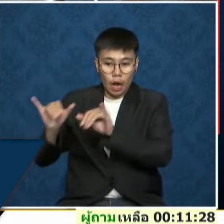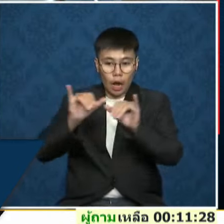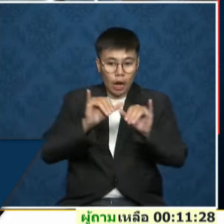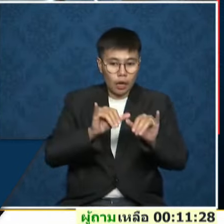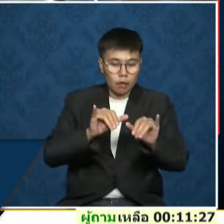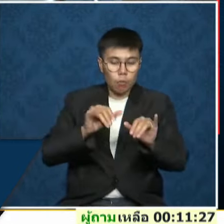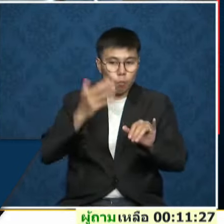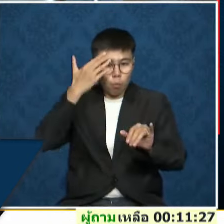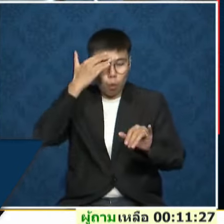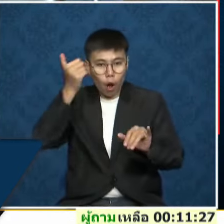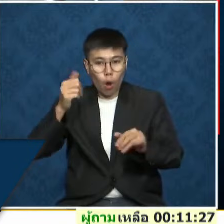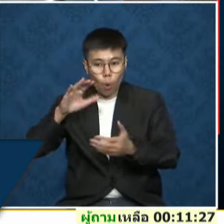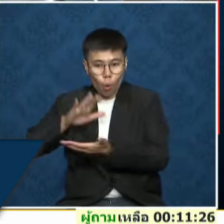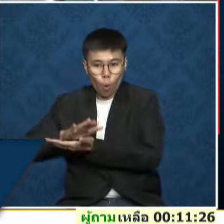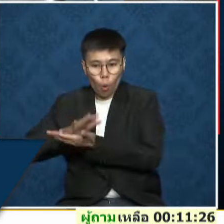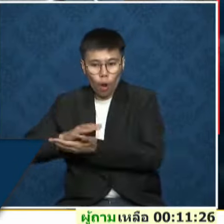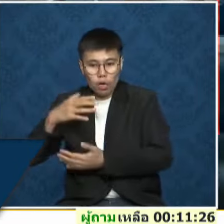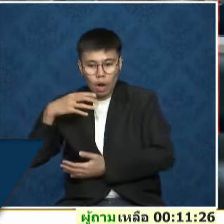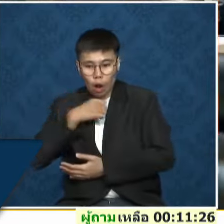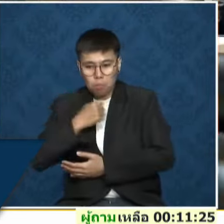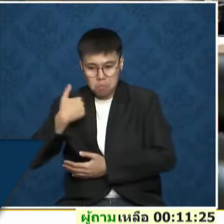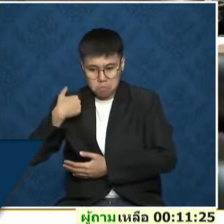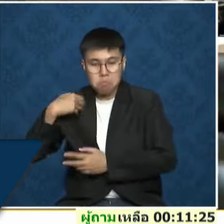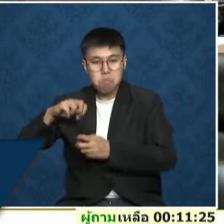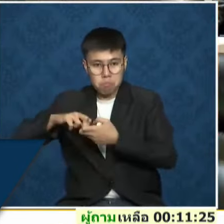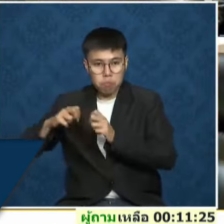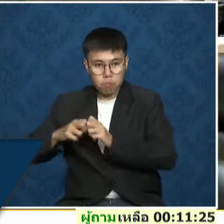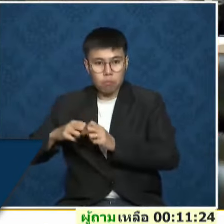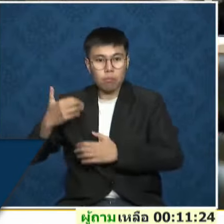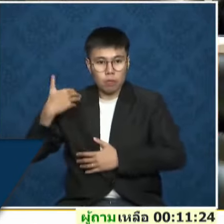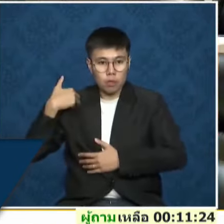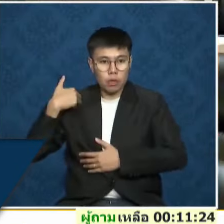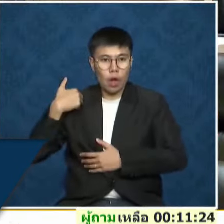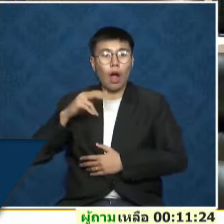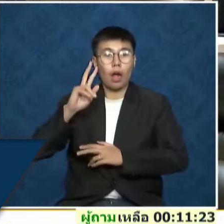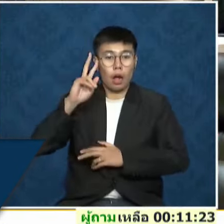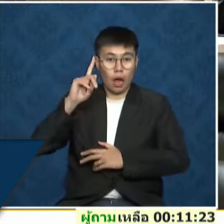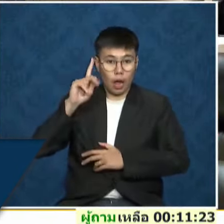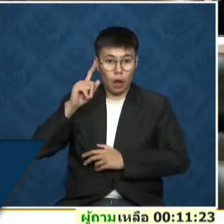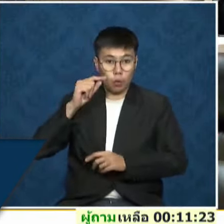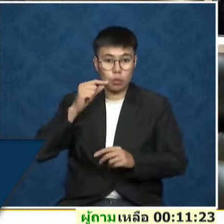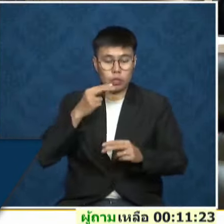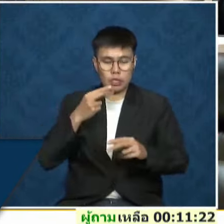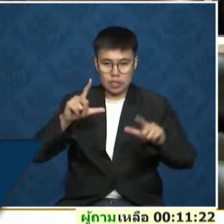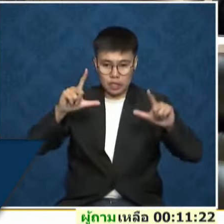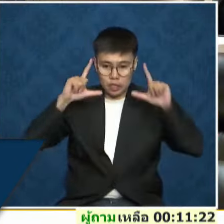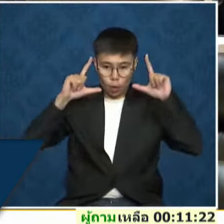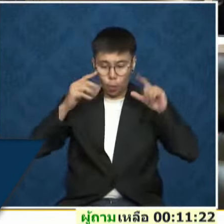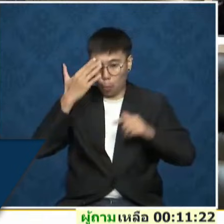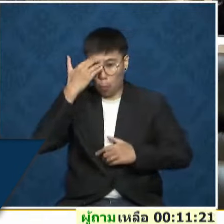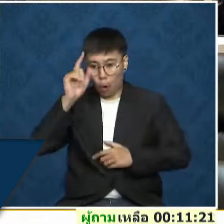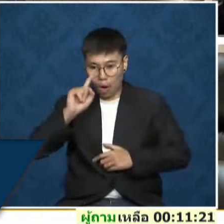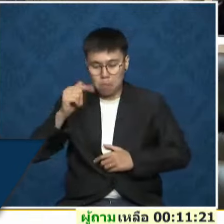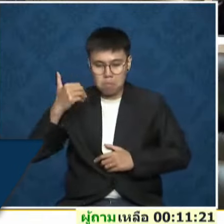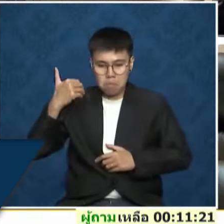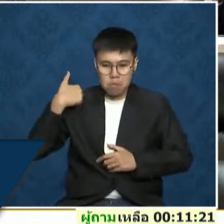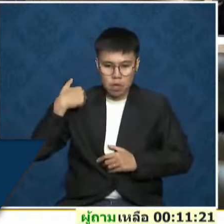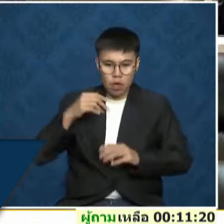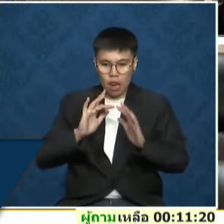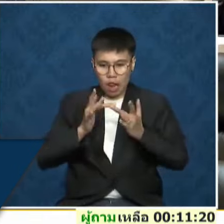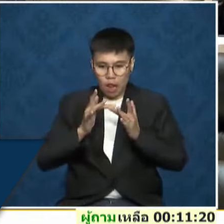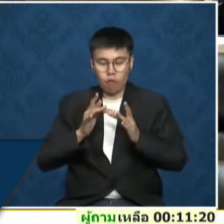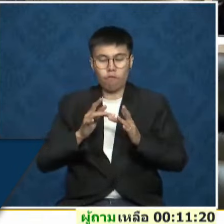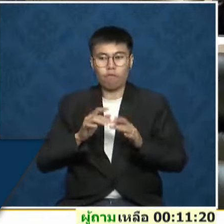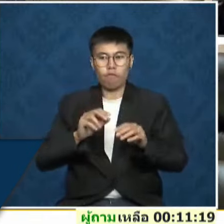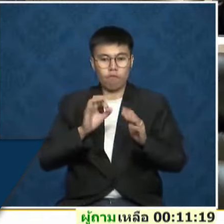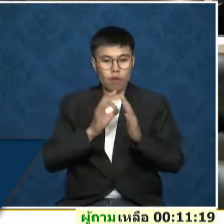ะท่านประธานคะกรณีโรงเรียนราชประชานุเคราะห์21สุดท้ายเป็นข่าวดังเพราะได้พลังโซเชียลมีเดียผู้ใหญ่ในกระทรวงจึงมีคำสั่ง